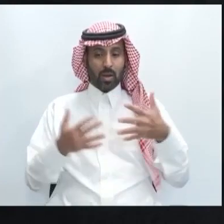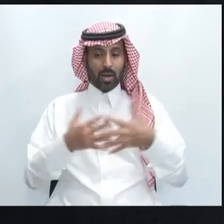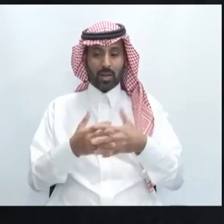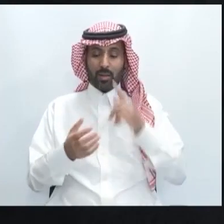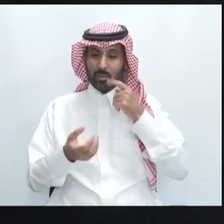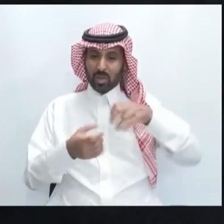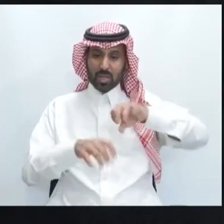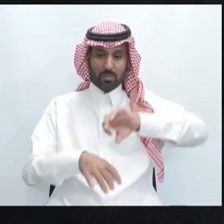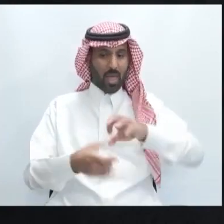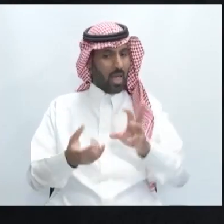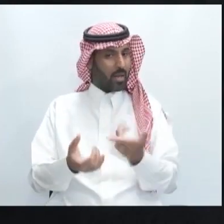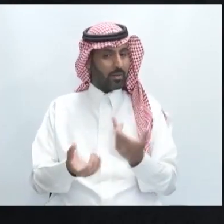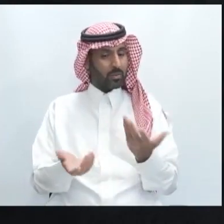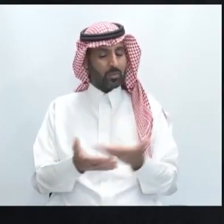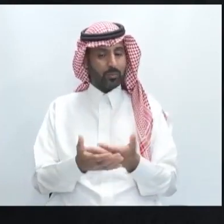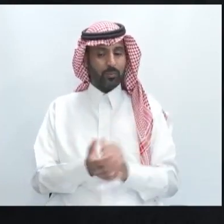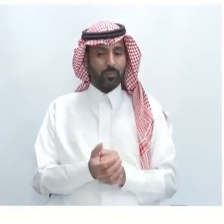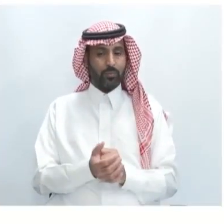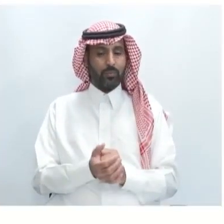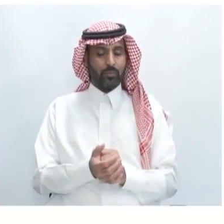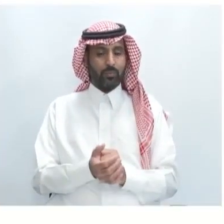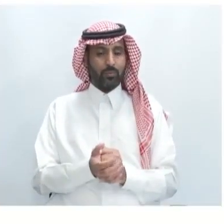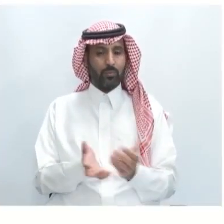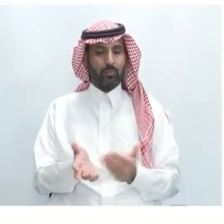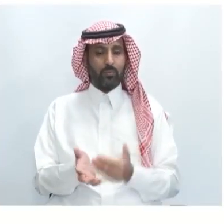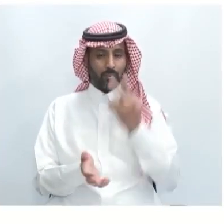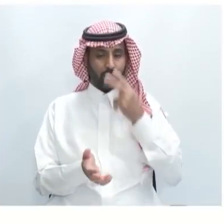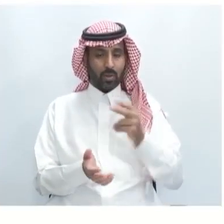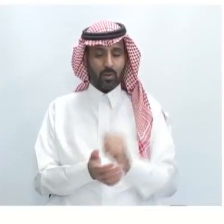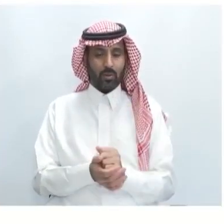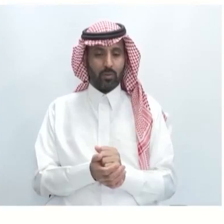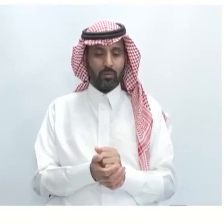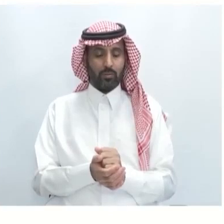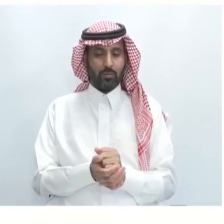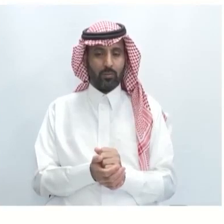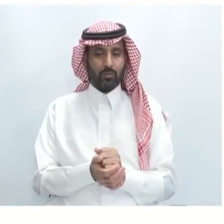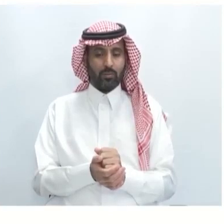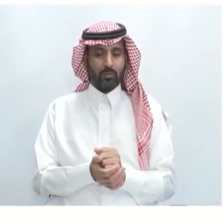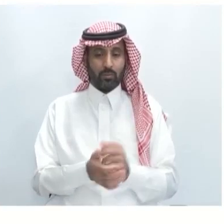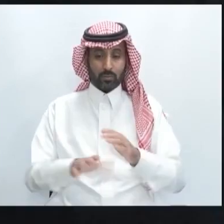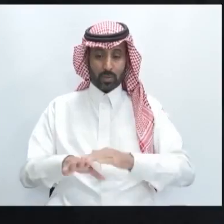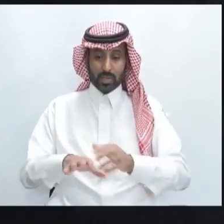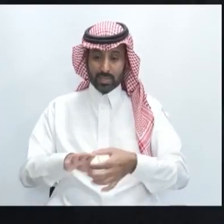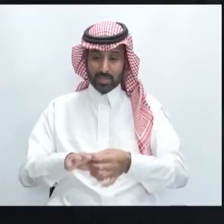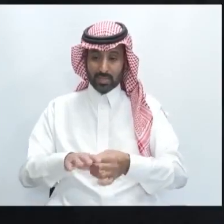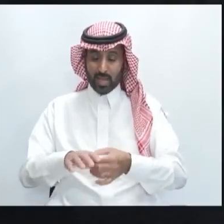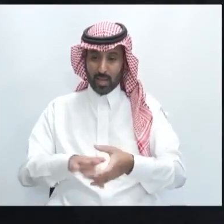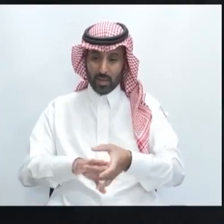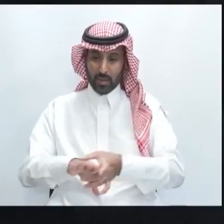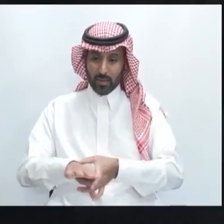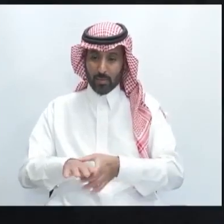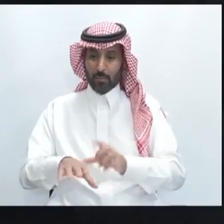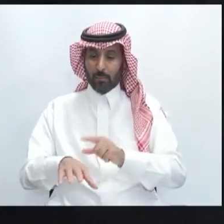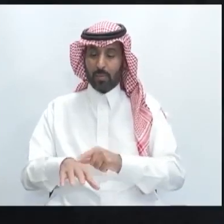بالكيمياء اساسا ما علاقته بالكيمياء لاحظ احسنتم الانسجه الضمه تتكون